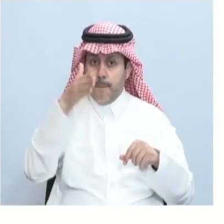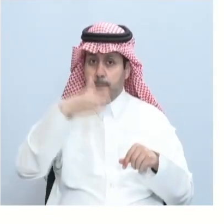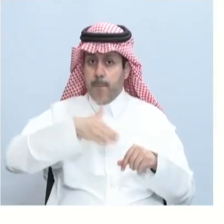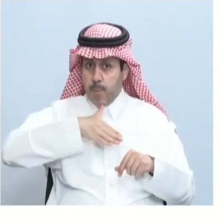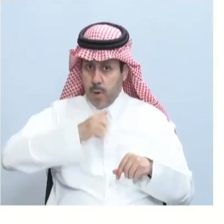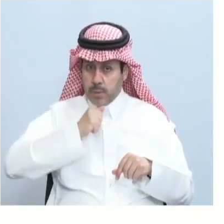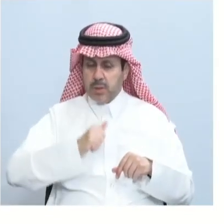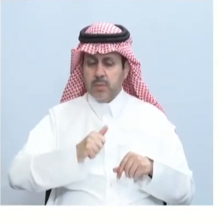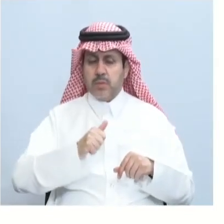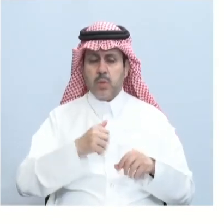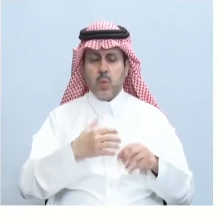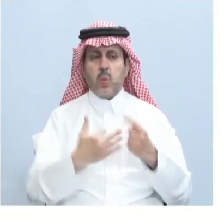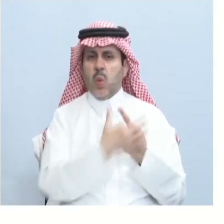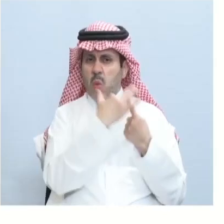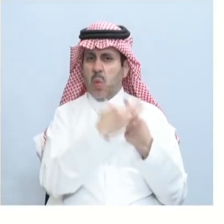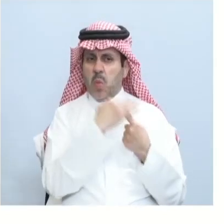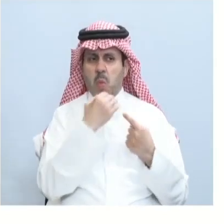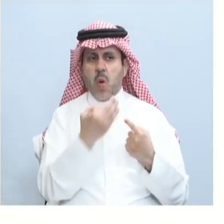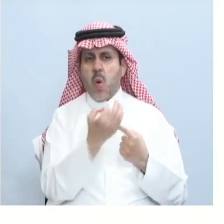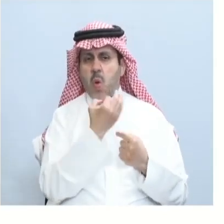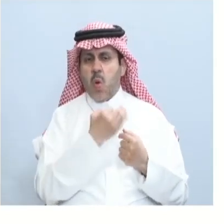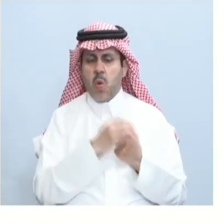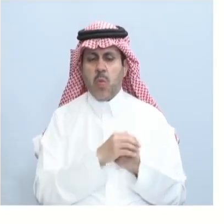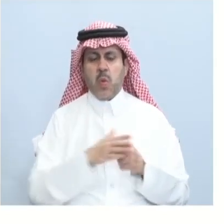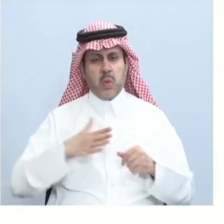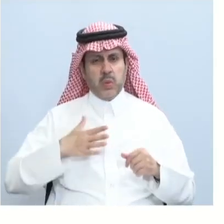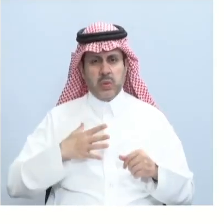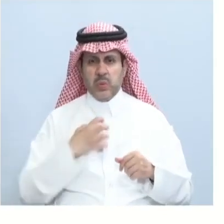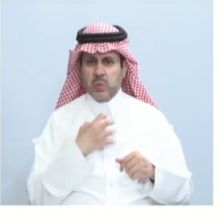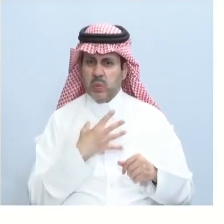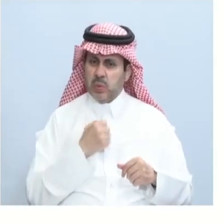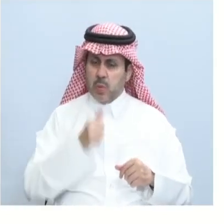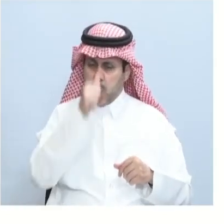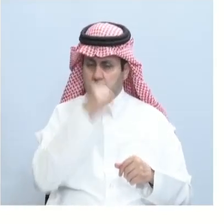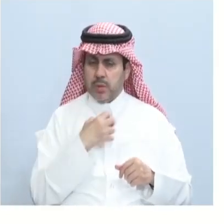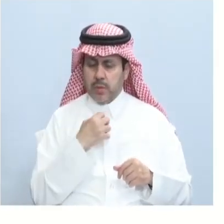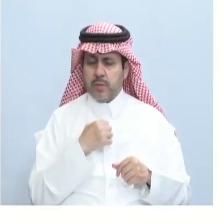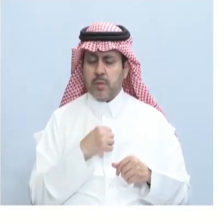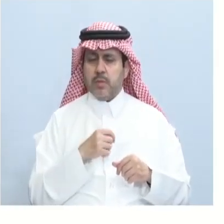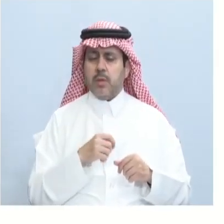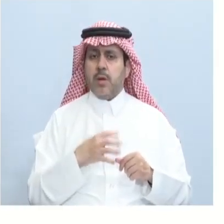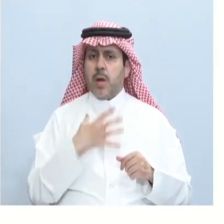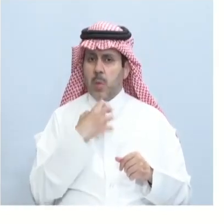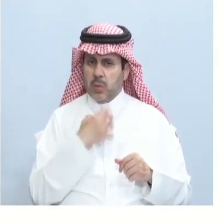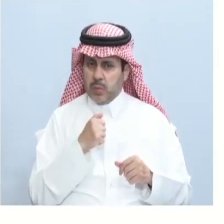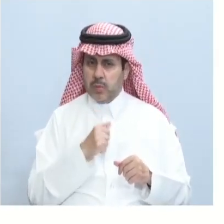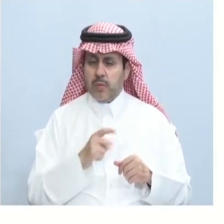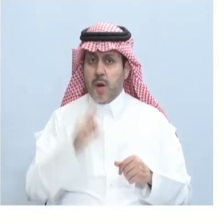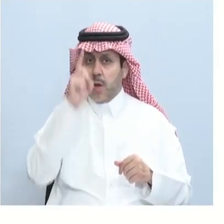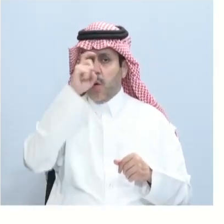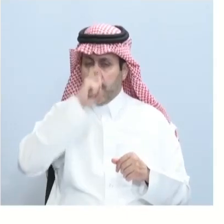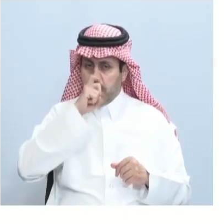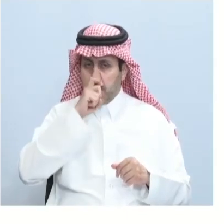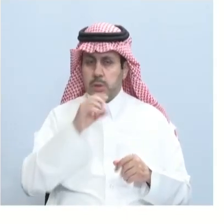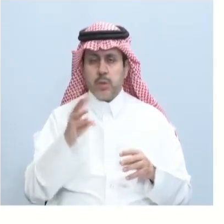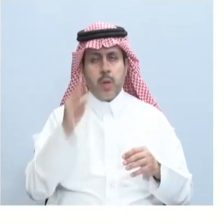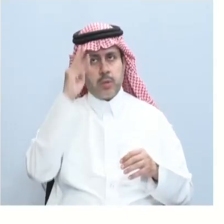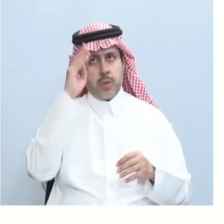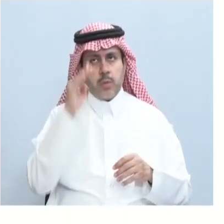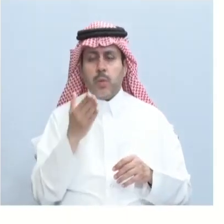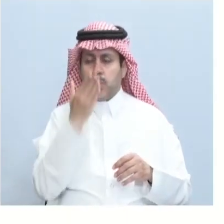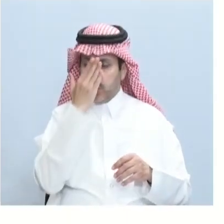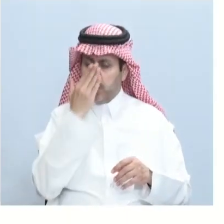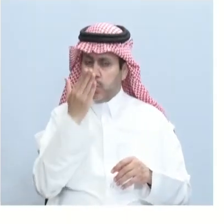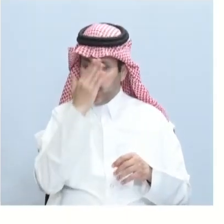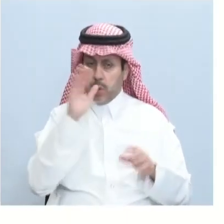يقولون فسبح بحمد ربك وكن من الساجدين فسبح بحمد ربك وكن من الساجدين